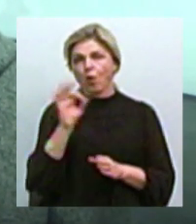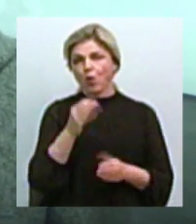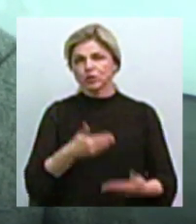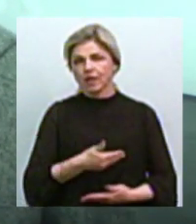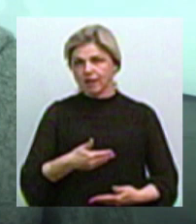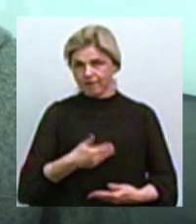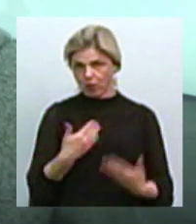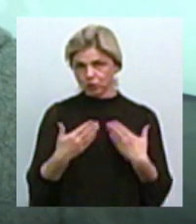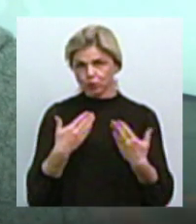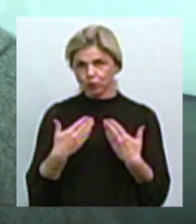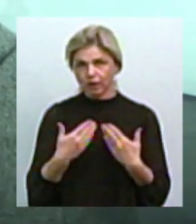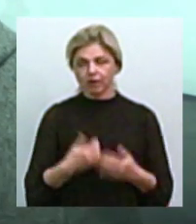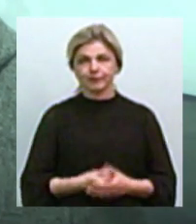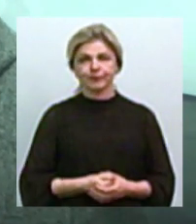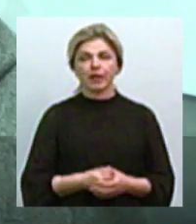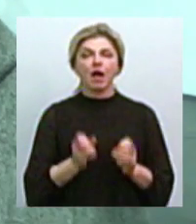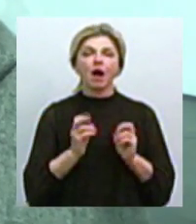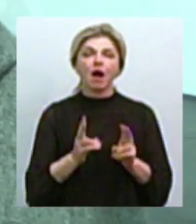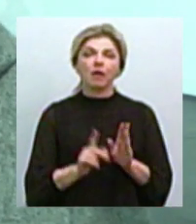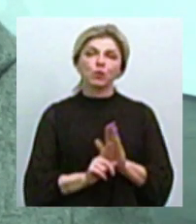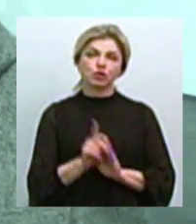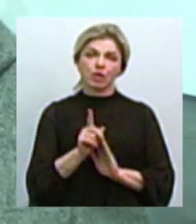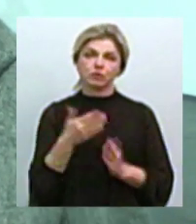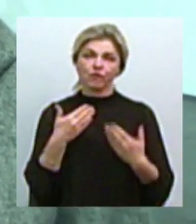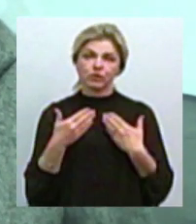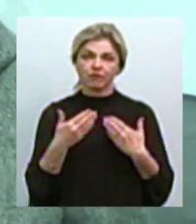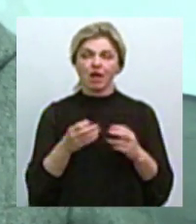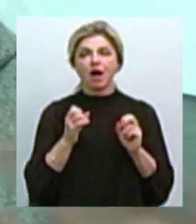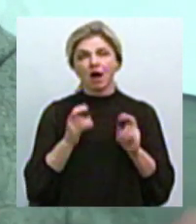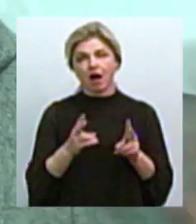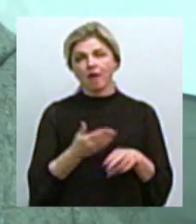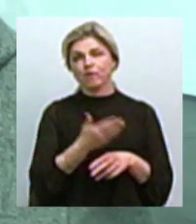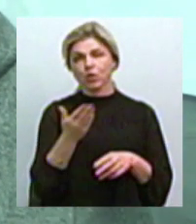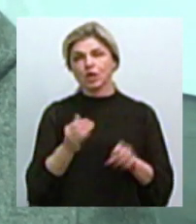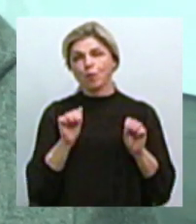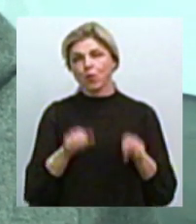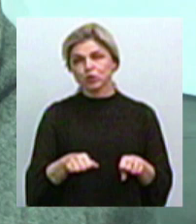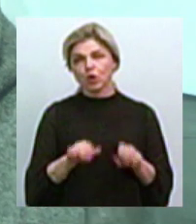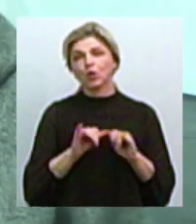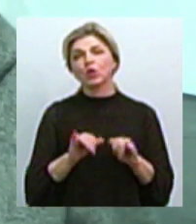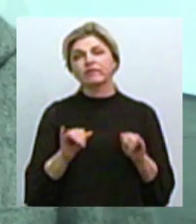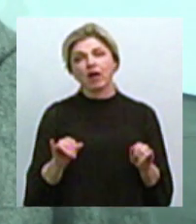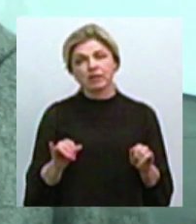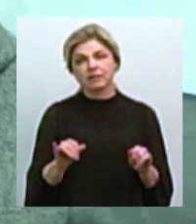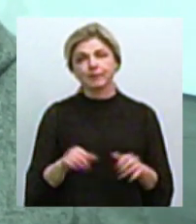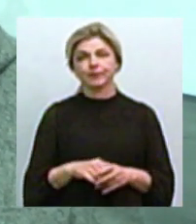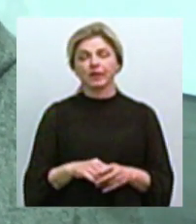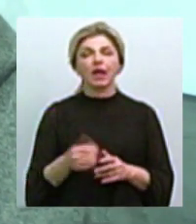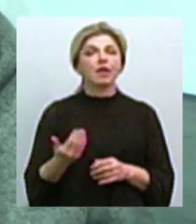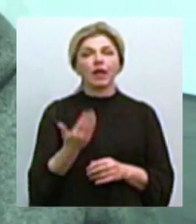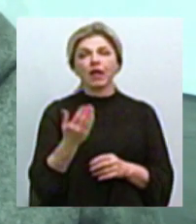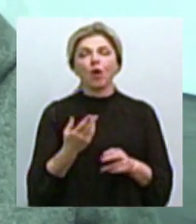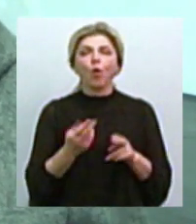стосунках. Як вони починаються, як вони можуть розвиватися, які там